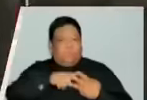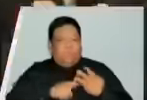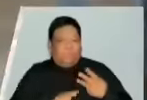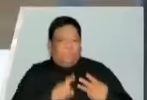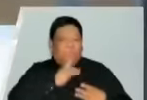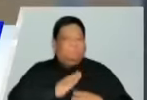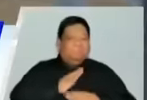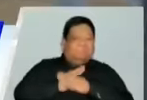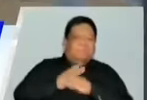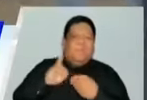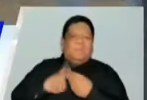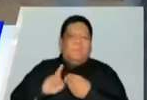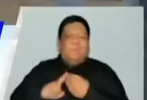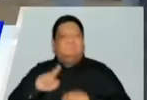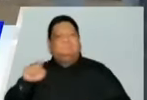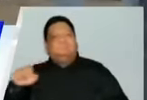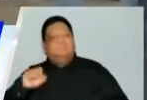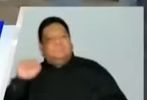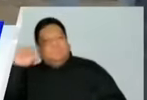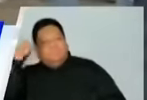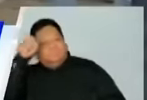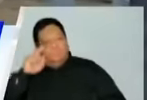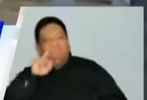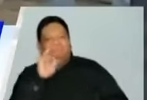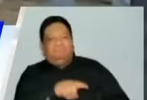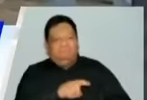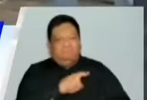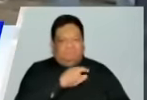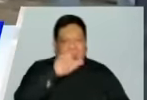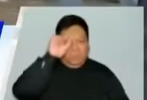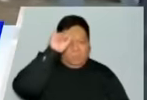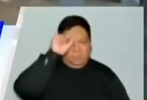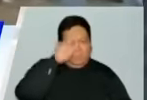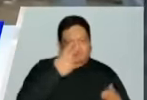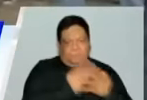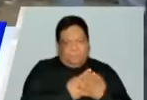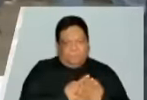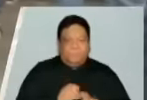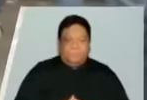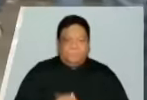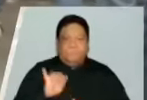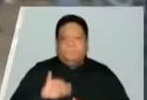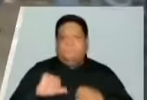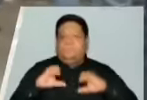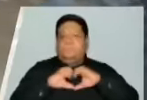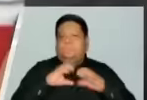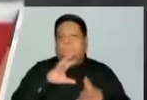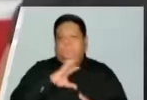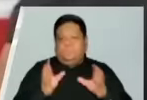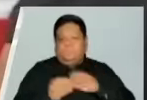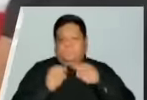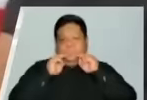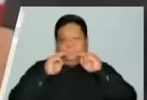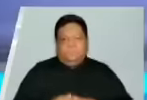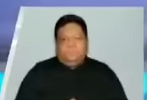Kibuloy. Para sa GMA Integrated News, Katrina Son, Nakatutok, 24 Oras.